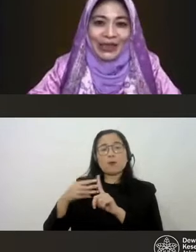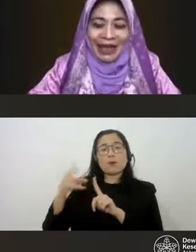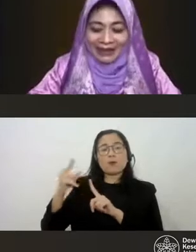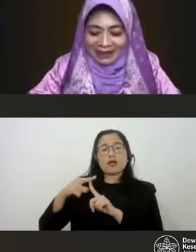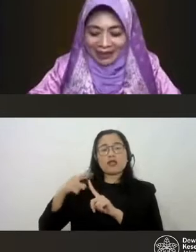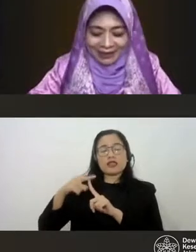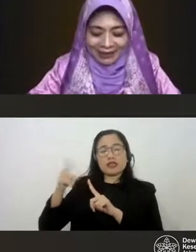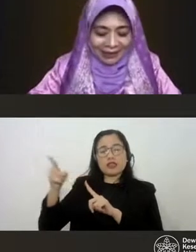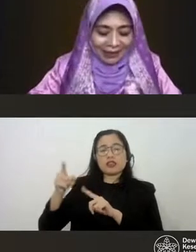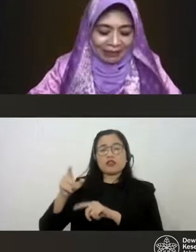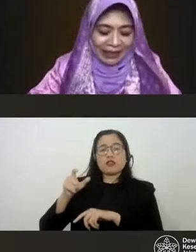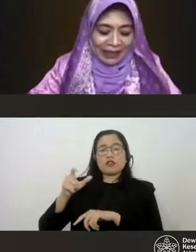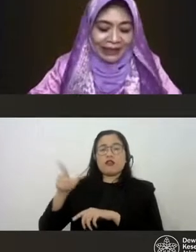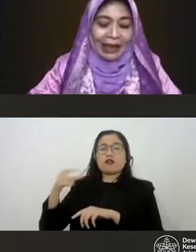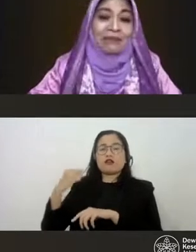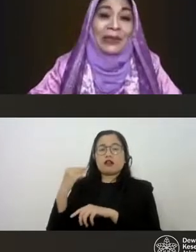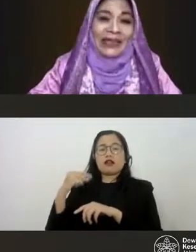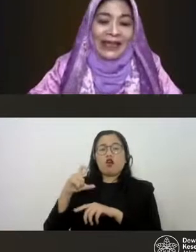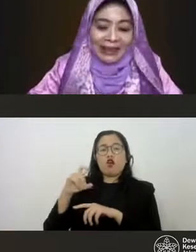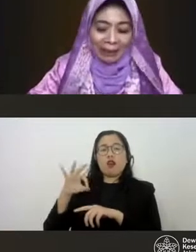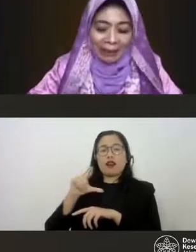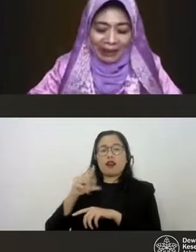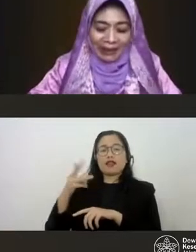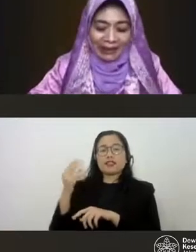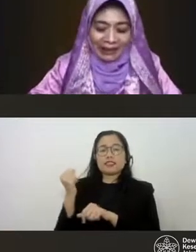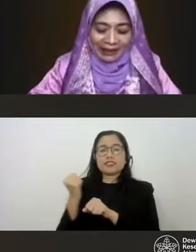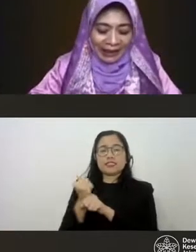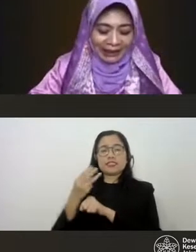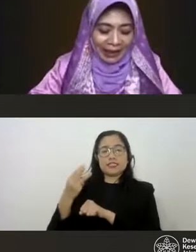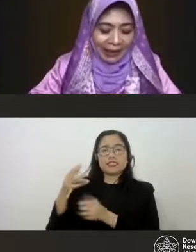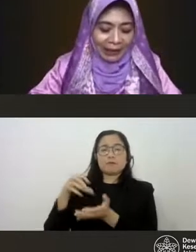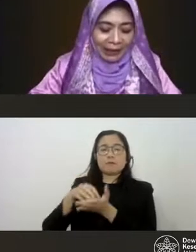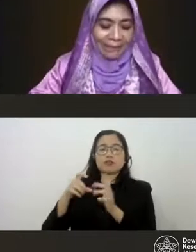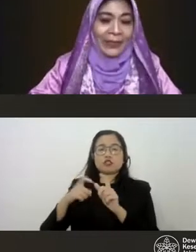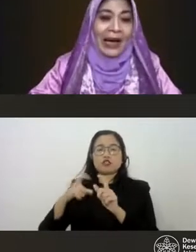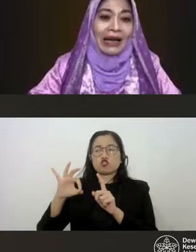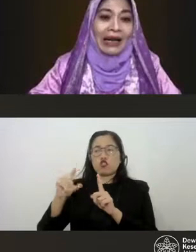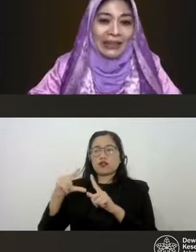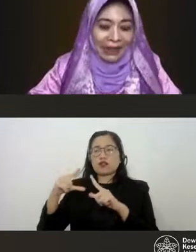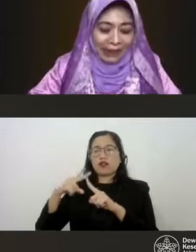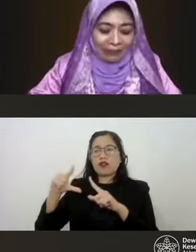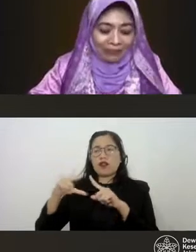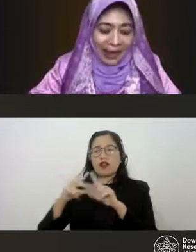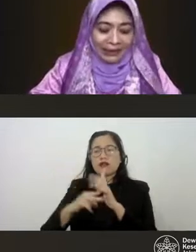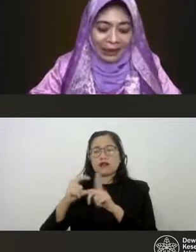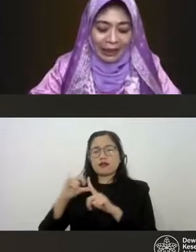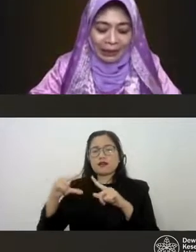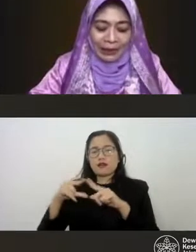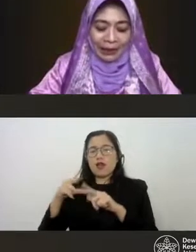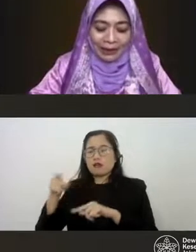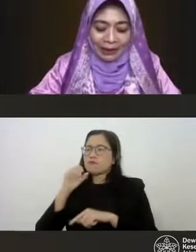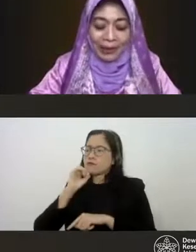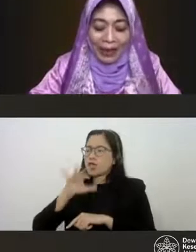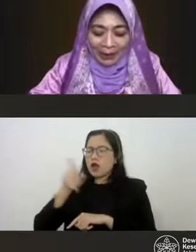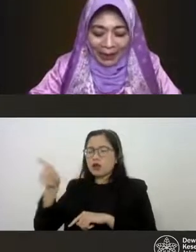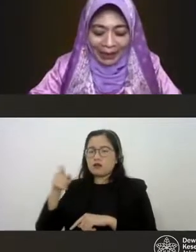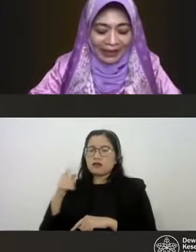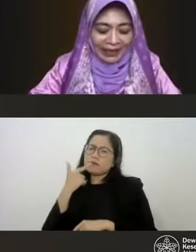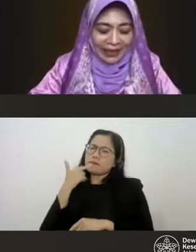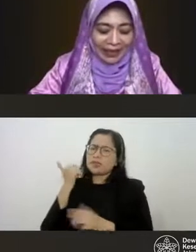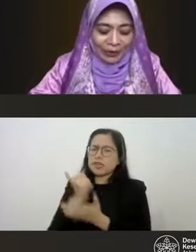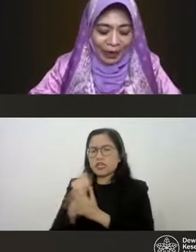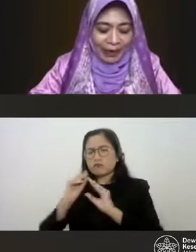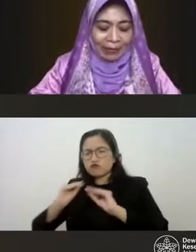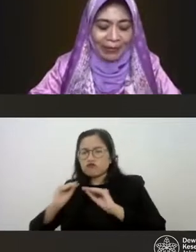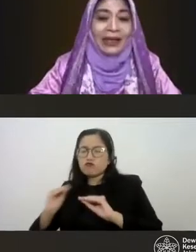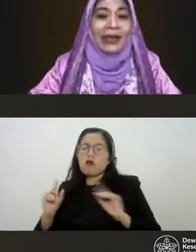di Skotlandia, menekankan pentingnya peningkatan literasi agama agar masyarakat belajar hidup dengan pengamalan